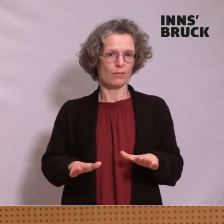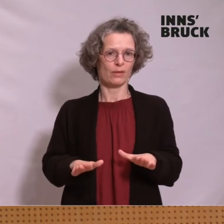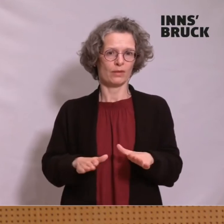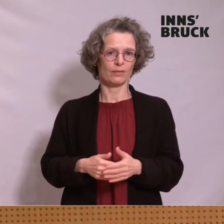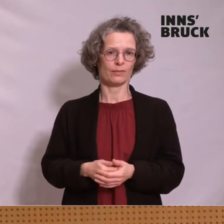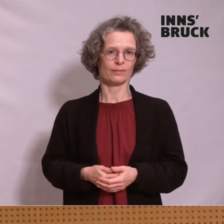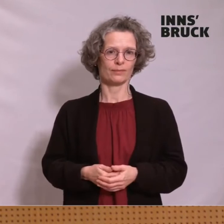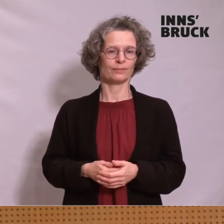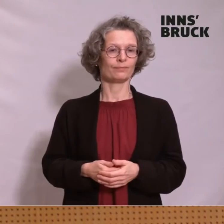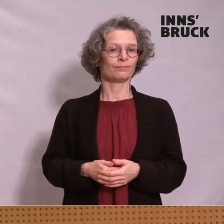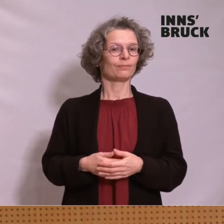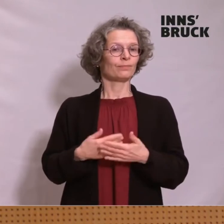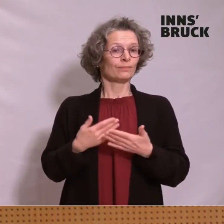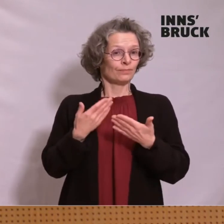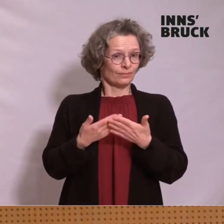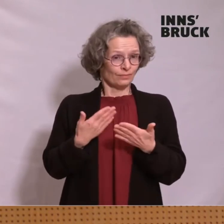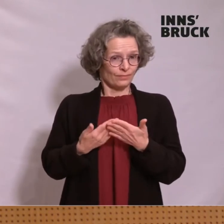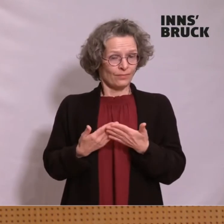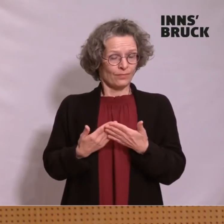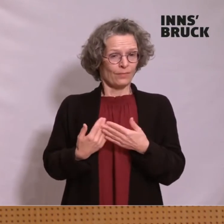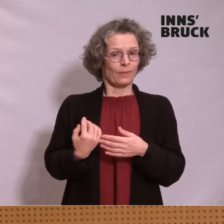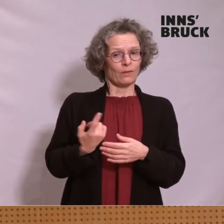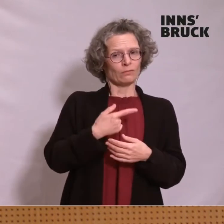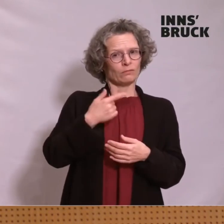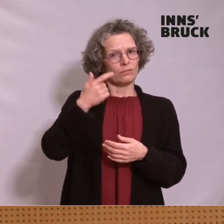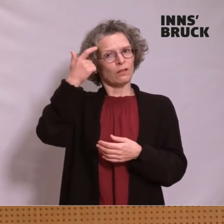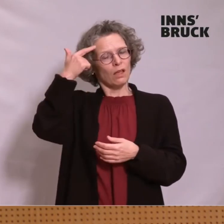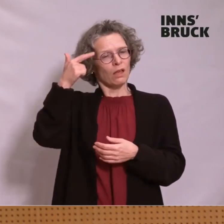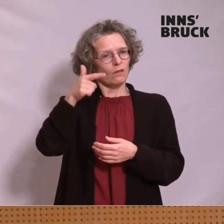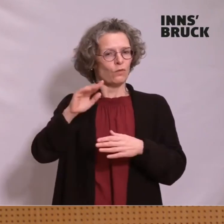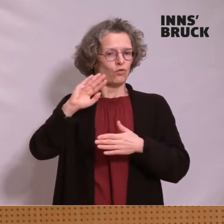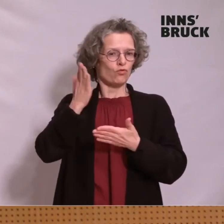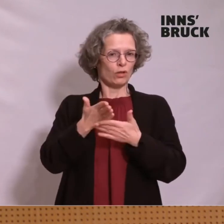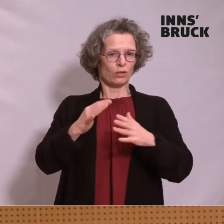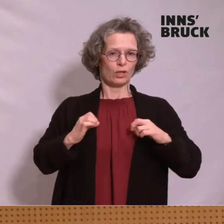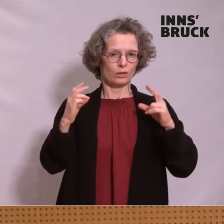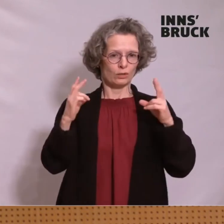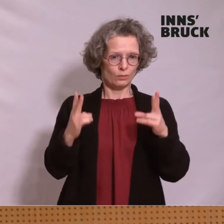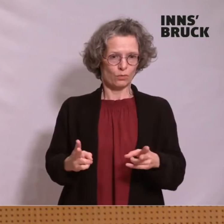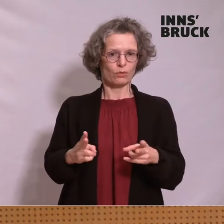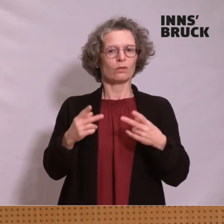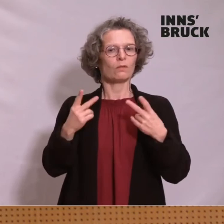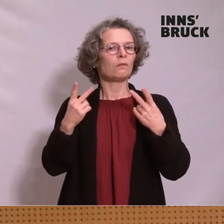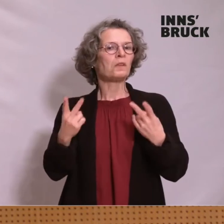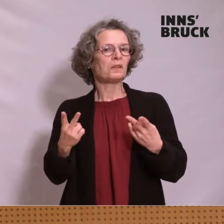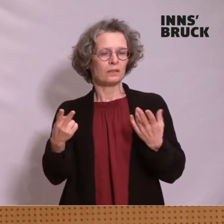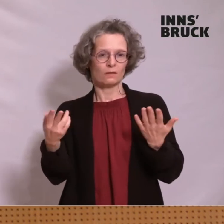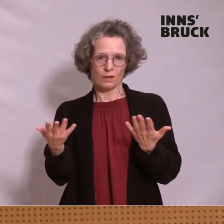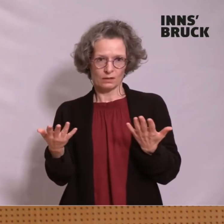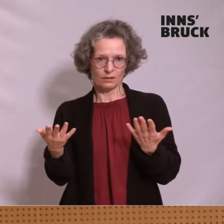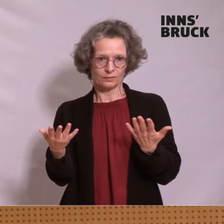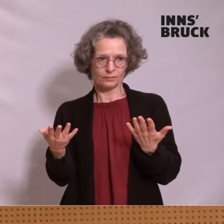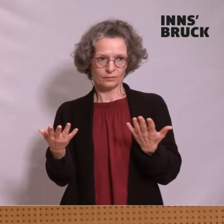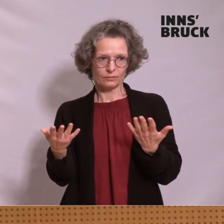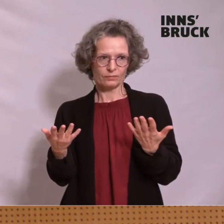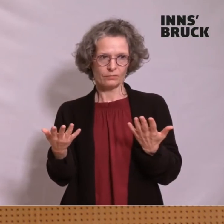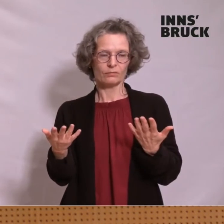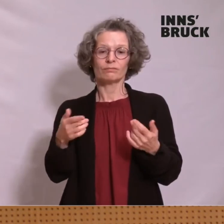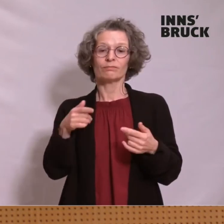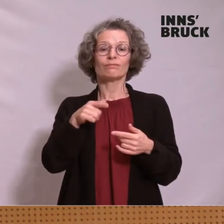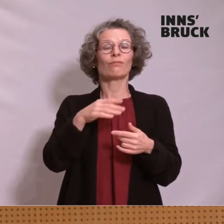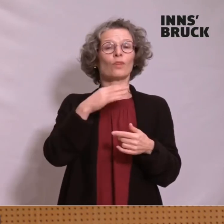Dazu ist aus unserer Sicht für die Stadt Innsbruck unter anderem wesentlich, dass wir das im